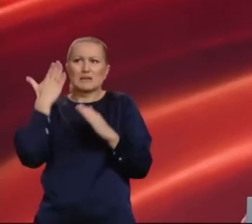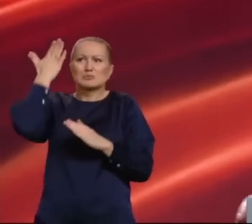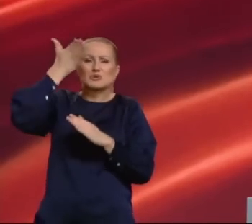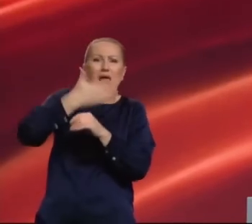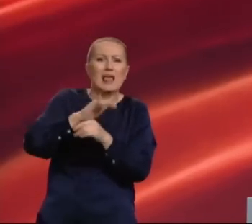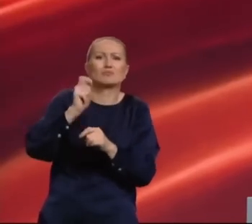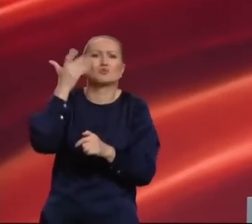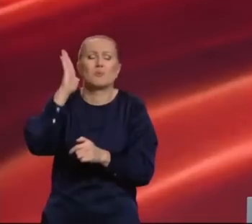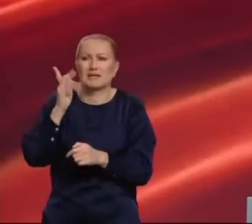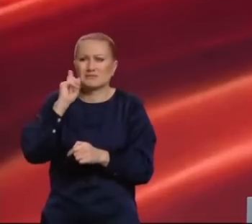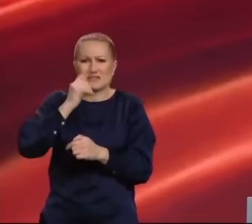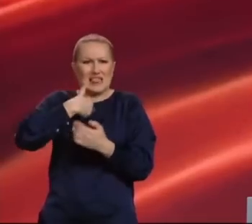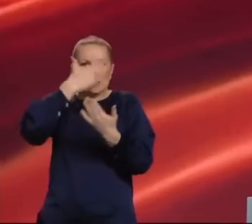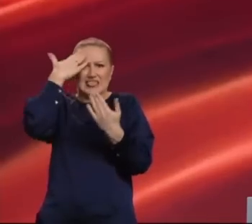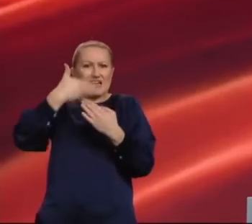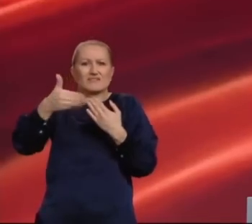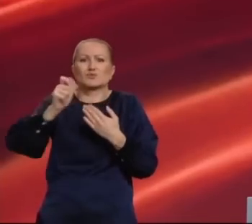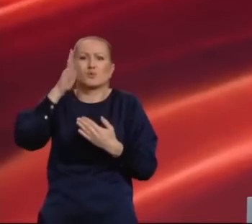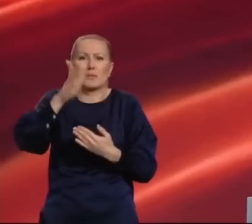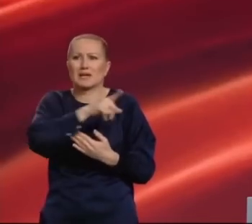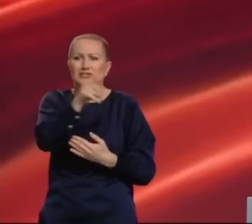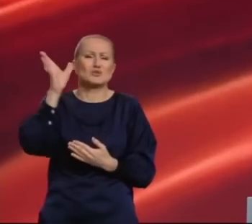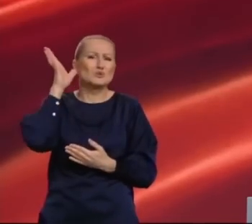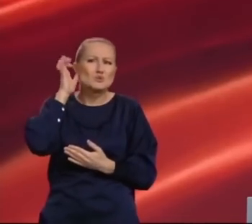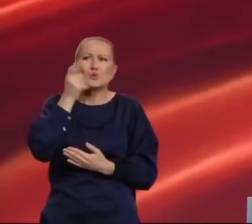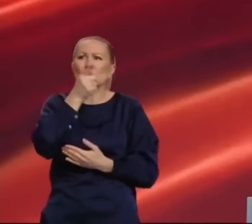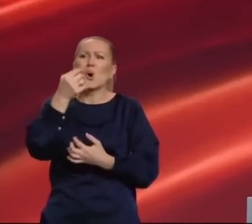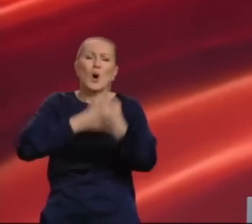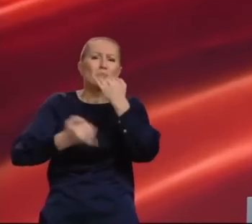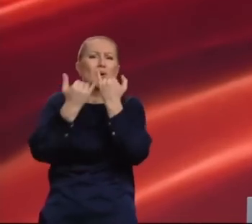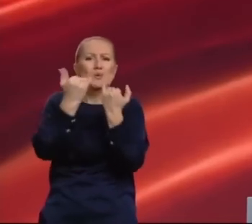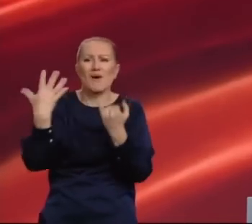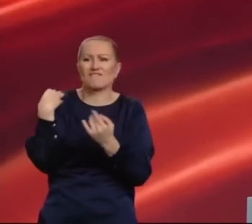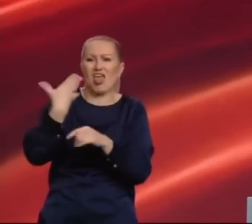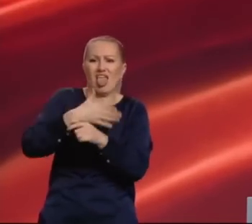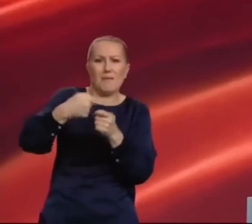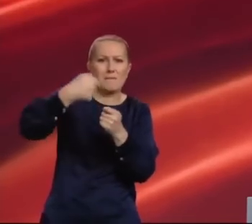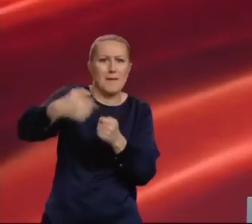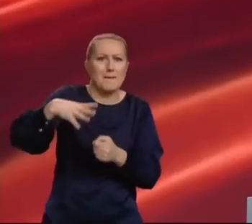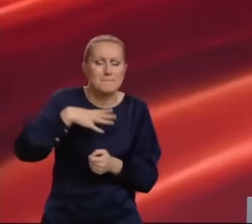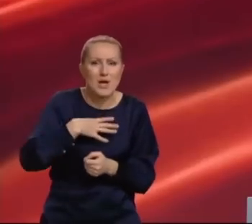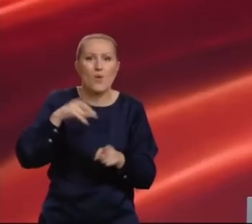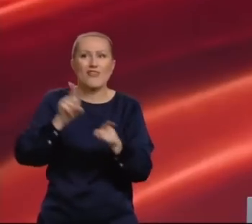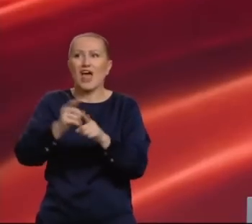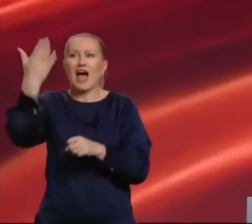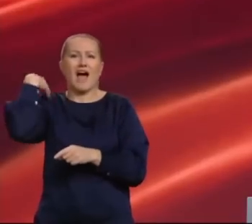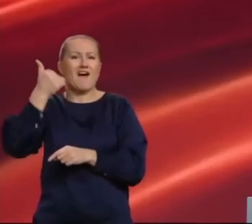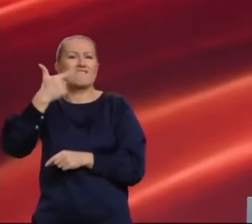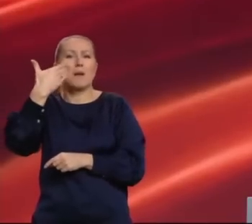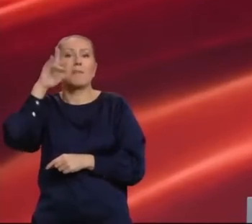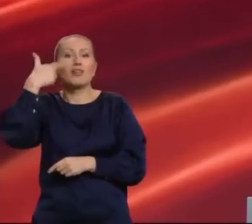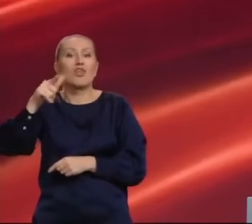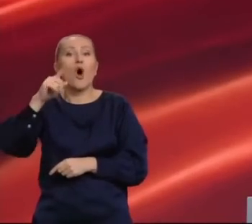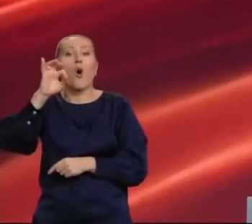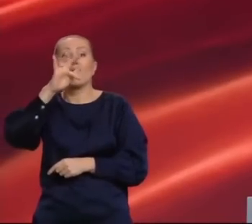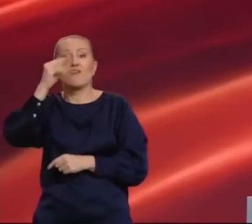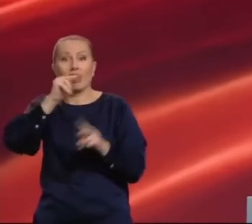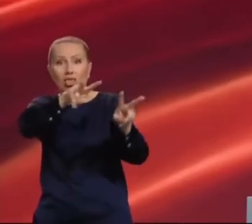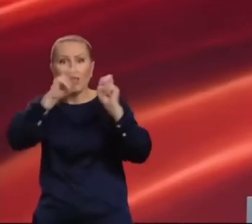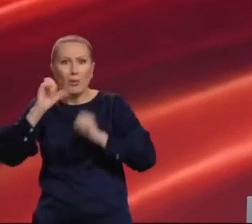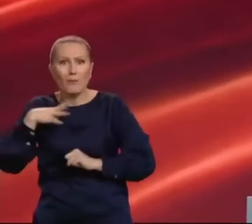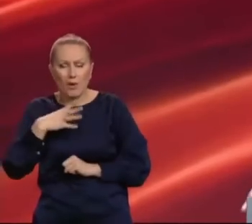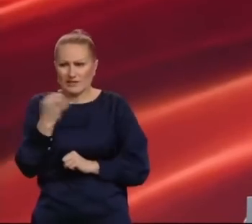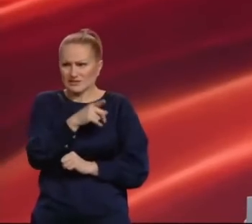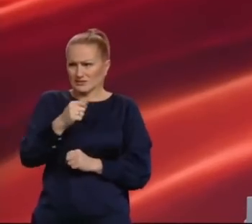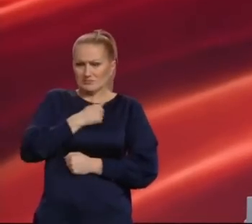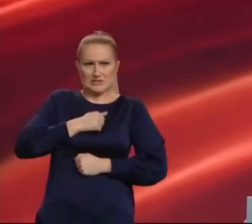liczyć. Słyszą legendy o tych zmianach, o podniesieniu wieku emerytalnego kiedyś, o jakichś znikających miliardach z OFE, a dzisiaj mają obawy, że te